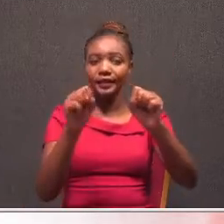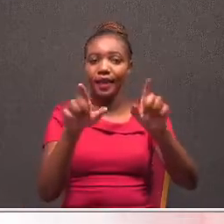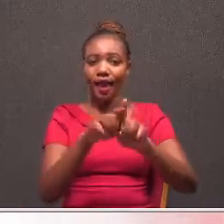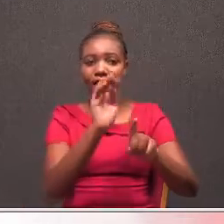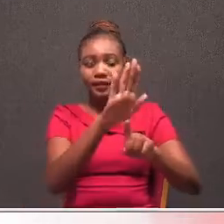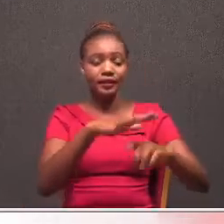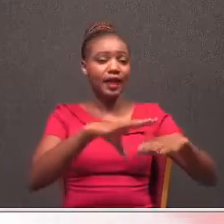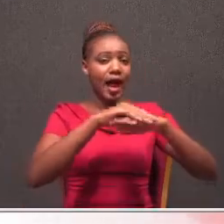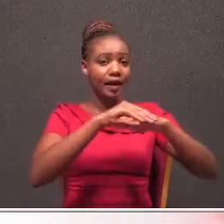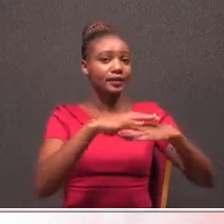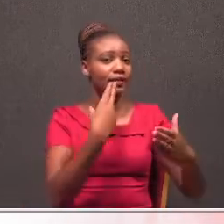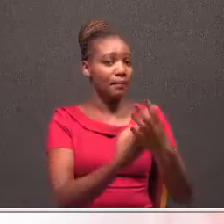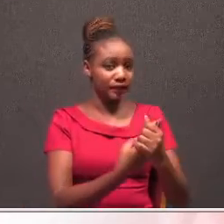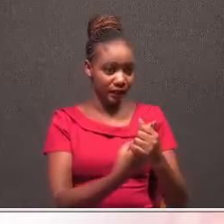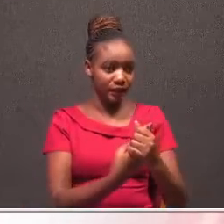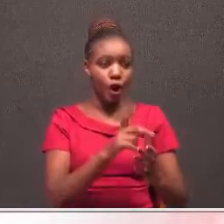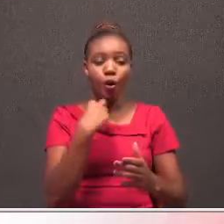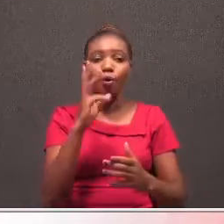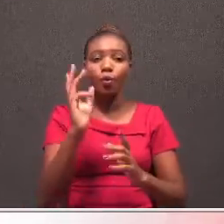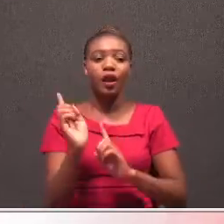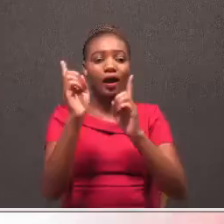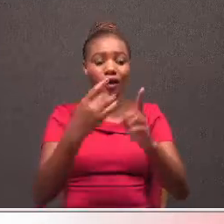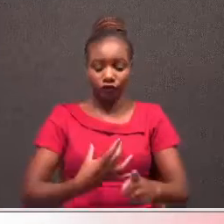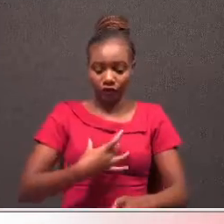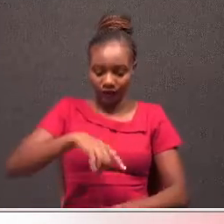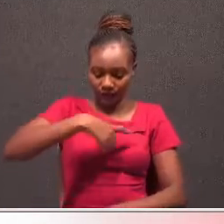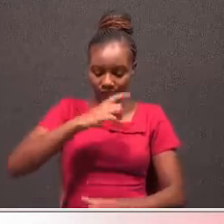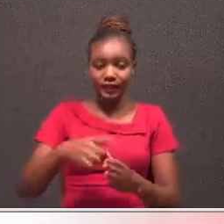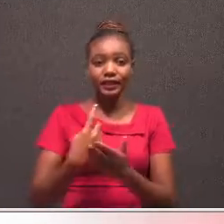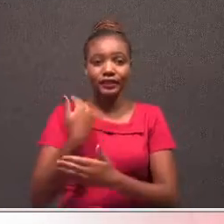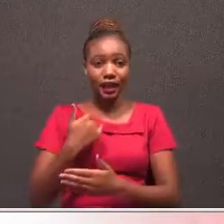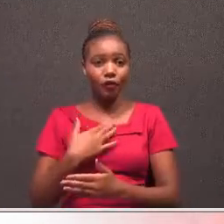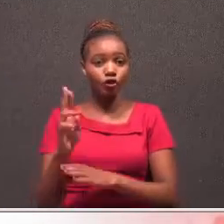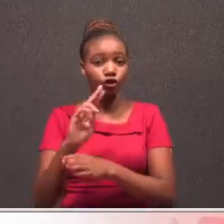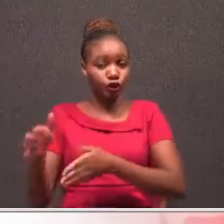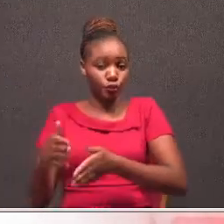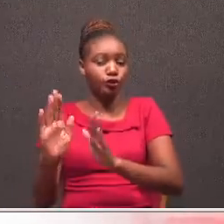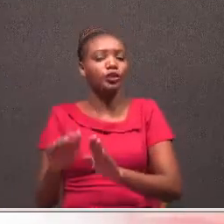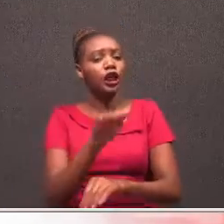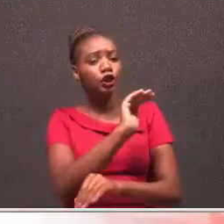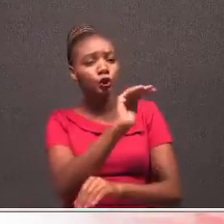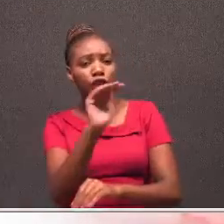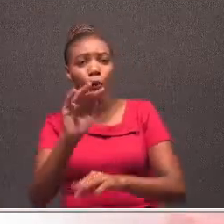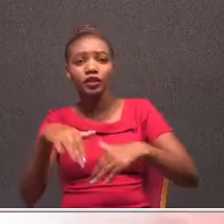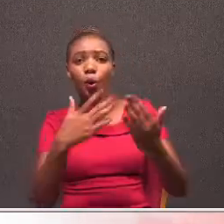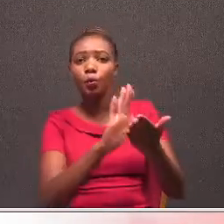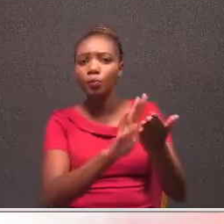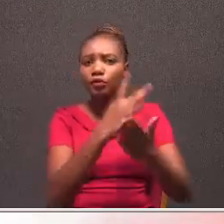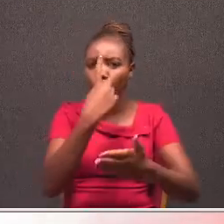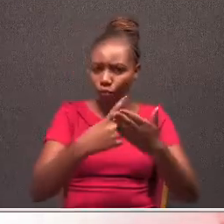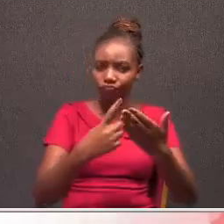handshake partners ndio watakuja kututembelea. Nataka nichukue nafasi hii niombe, kwa sababu sitakuwa